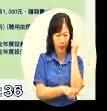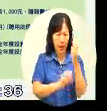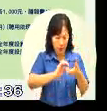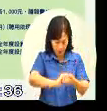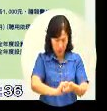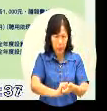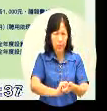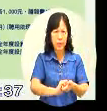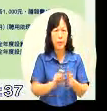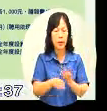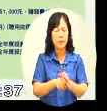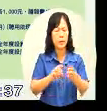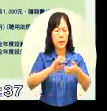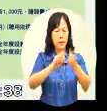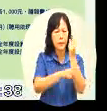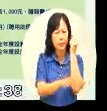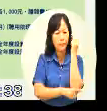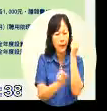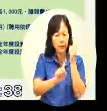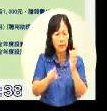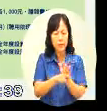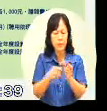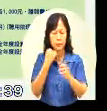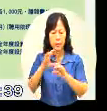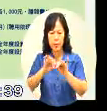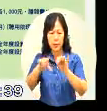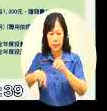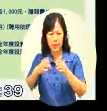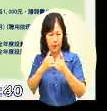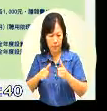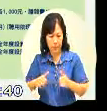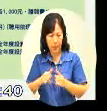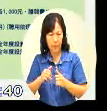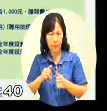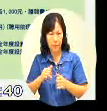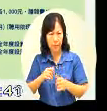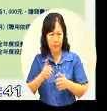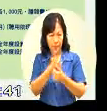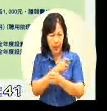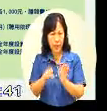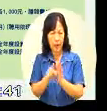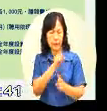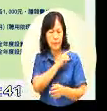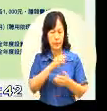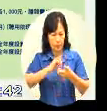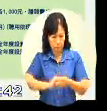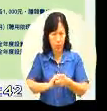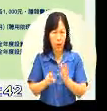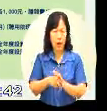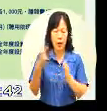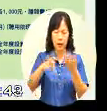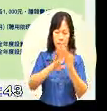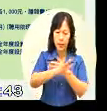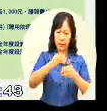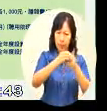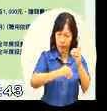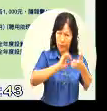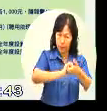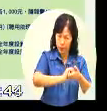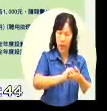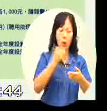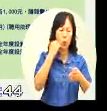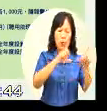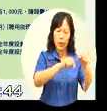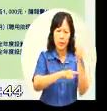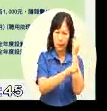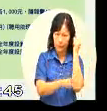呢，就是地方民代自己条例。地方制度法还有52条，还有另外一个规定，非依法律不得